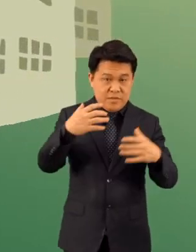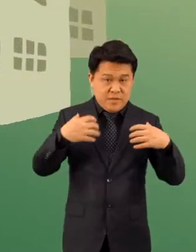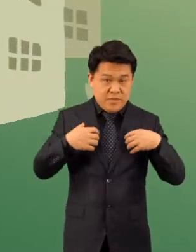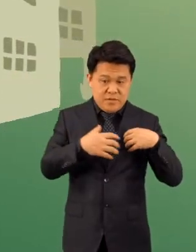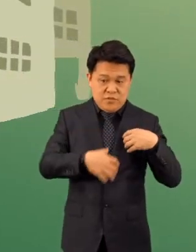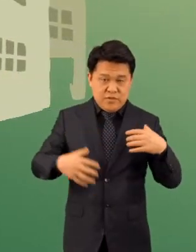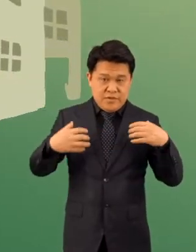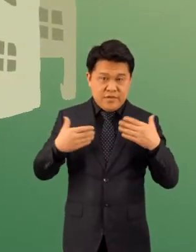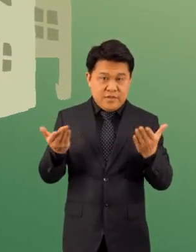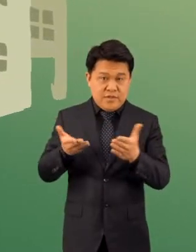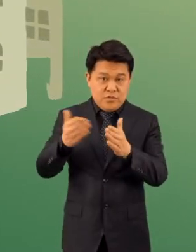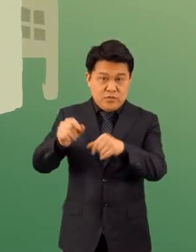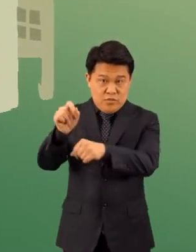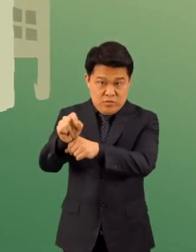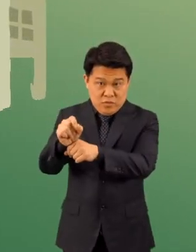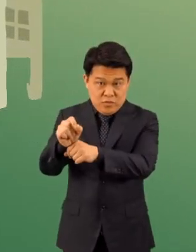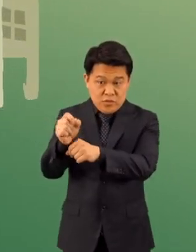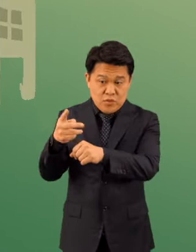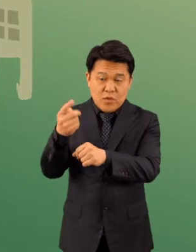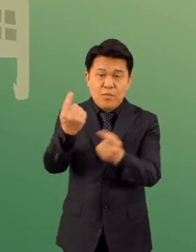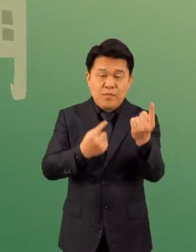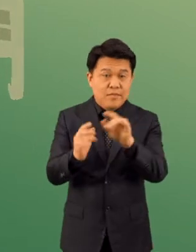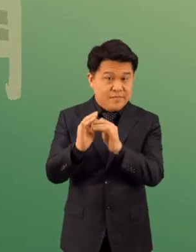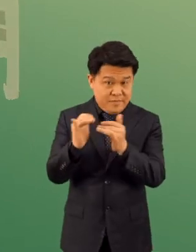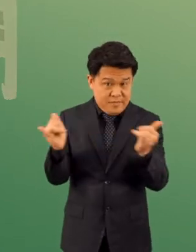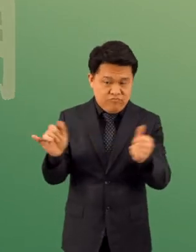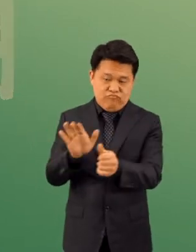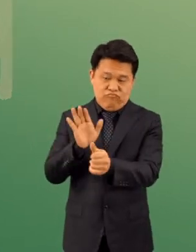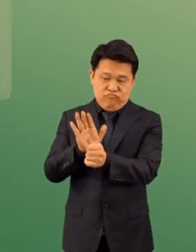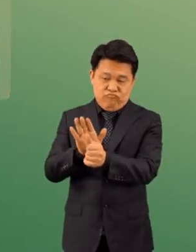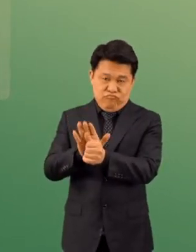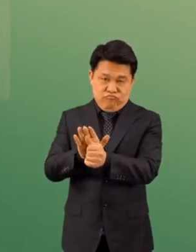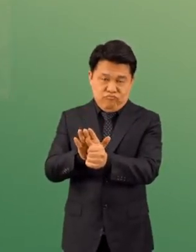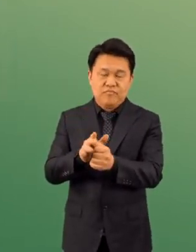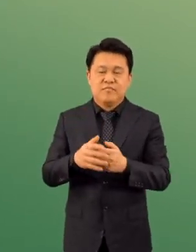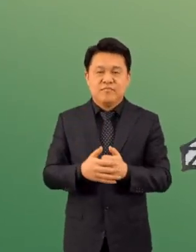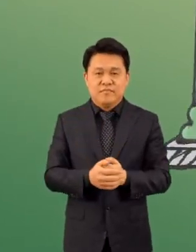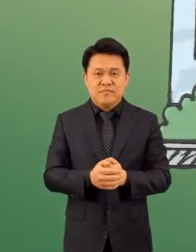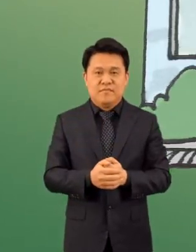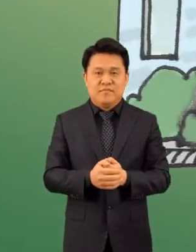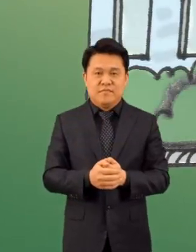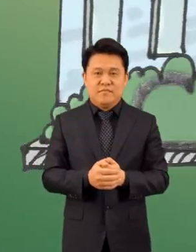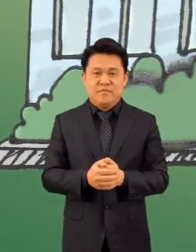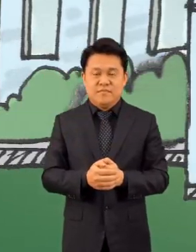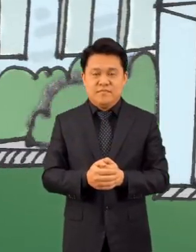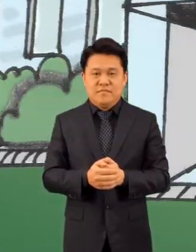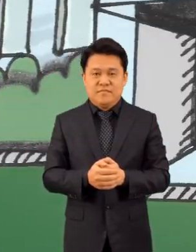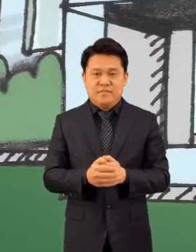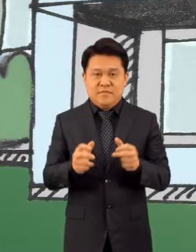시청, 구청에서 일하는 공무원과 그곳을 방문하는 사람들을 도와주는 일을 말합니다.